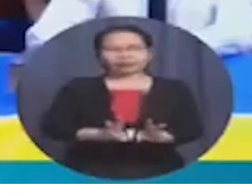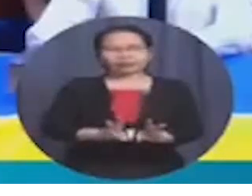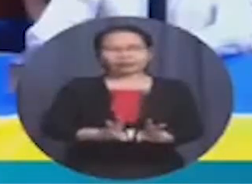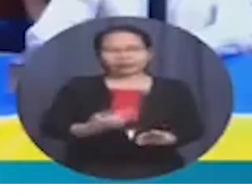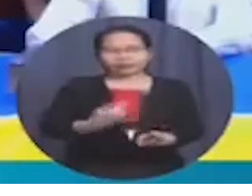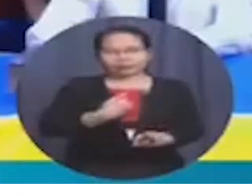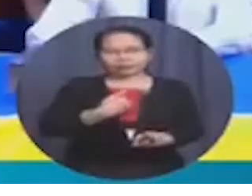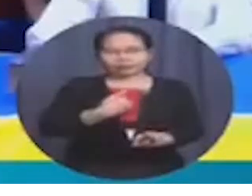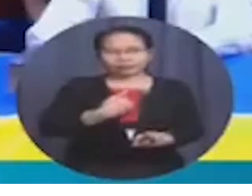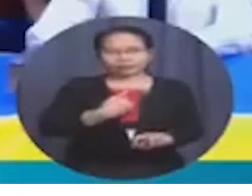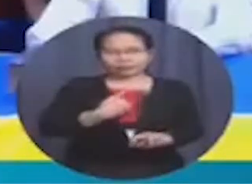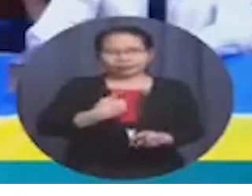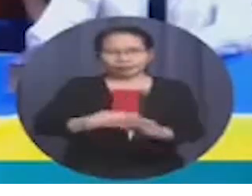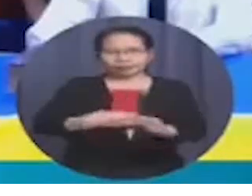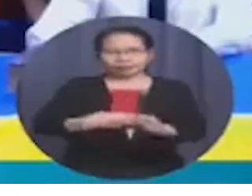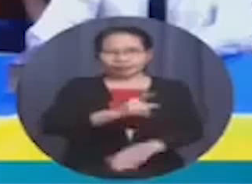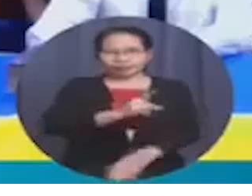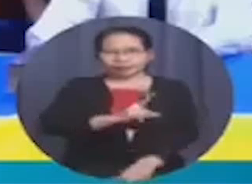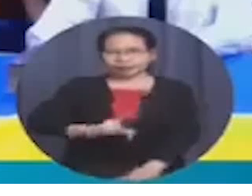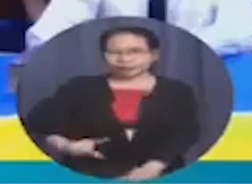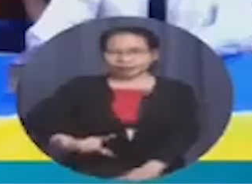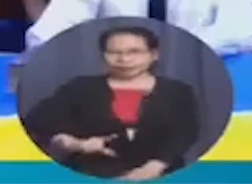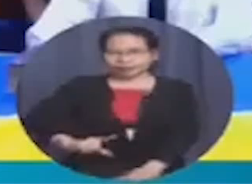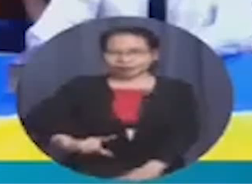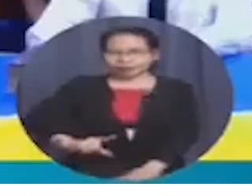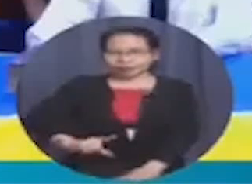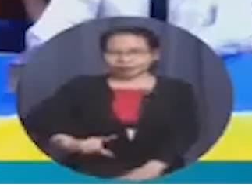sa Panginoon. Noong hindi ko pa po alam